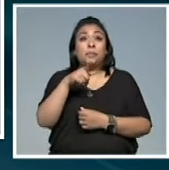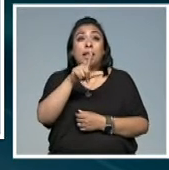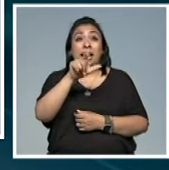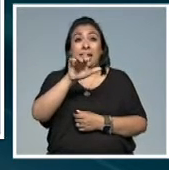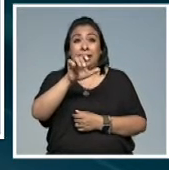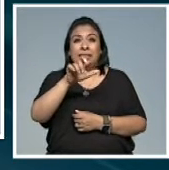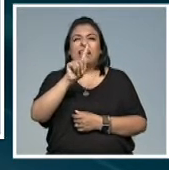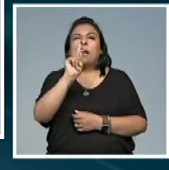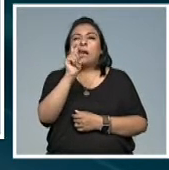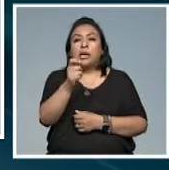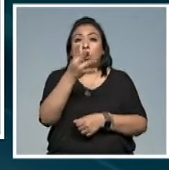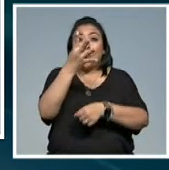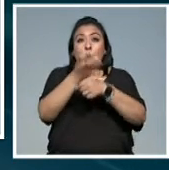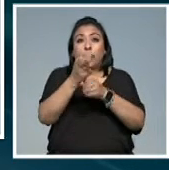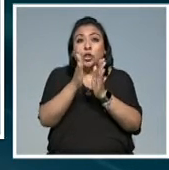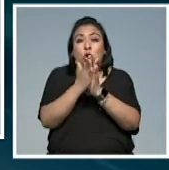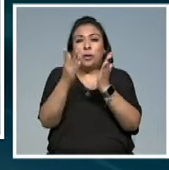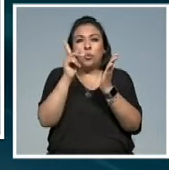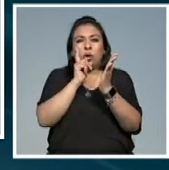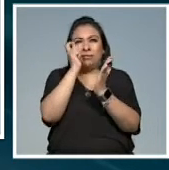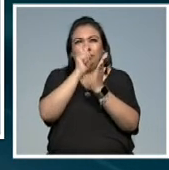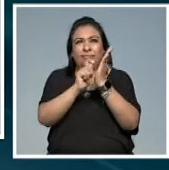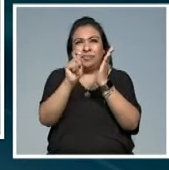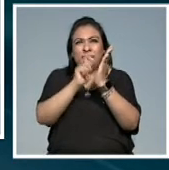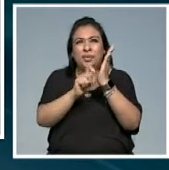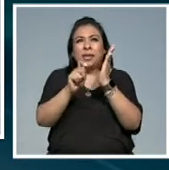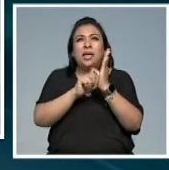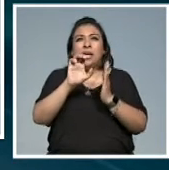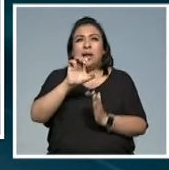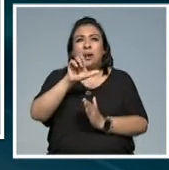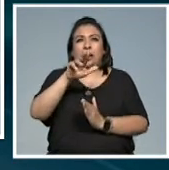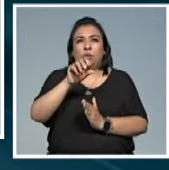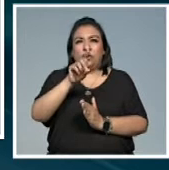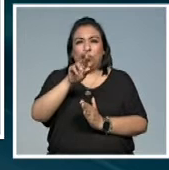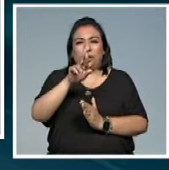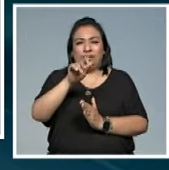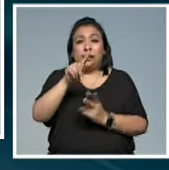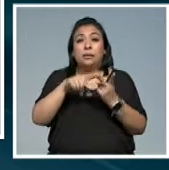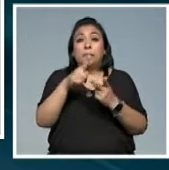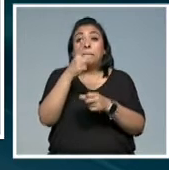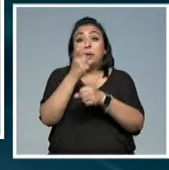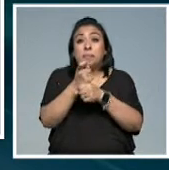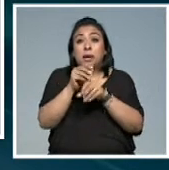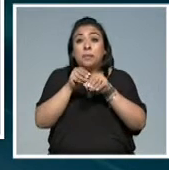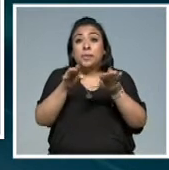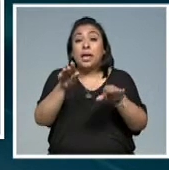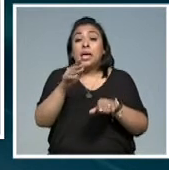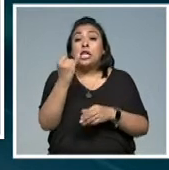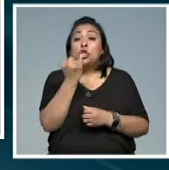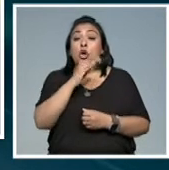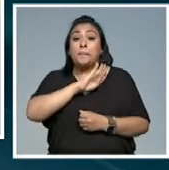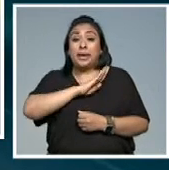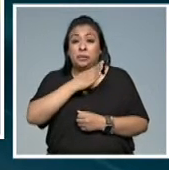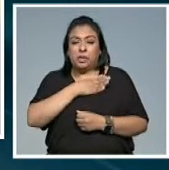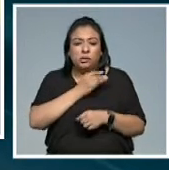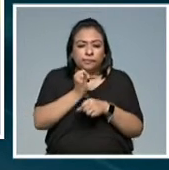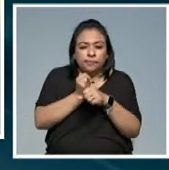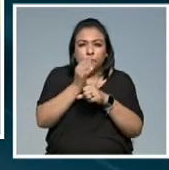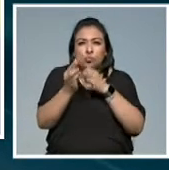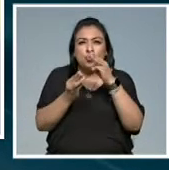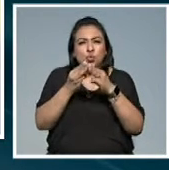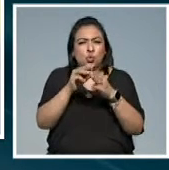La extranjera es la cuarta novela de la escritora italo-estadounidense Claudia Durastanti y la primera publicada en español. La exploración de